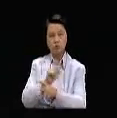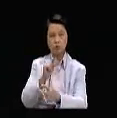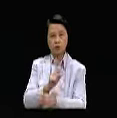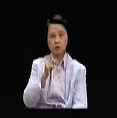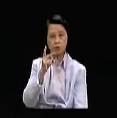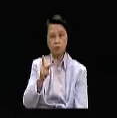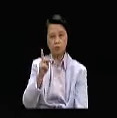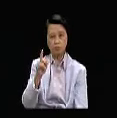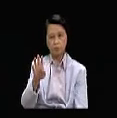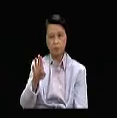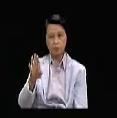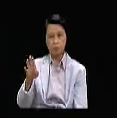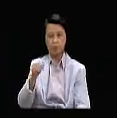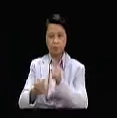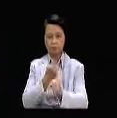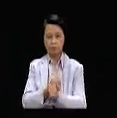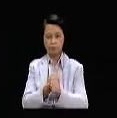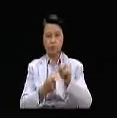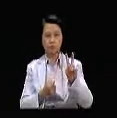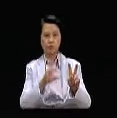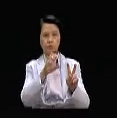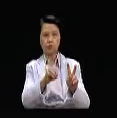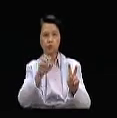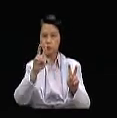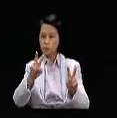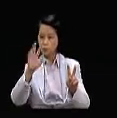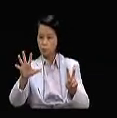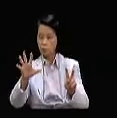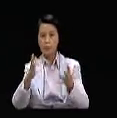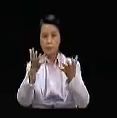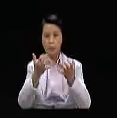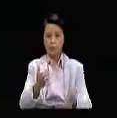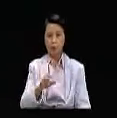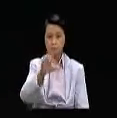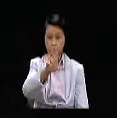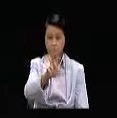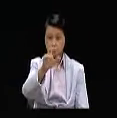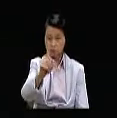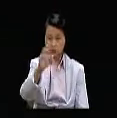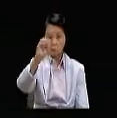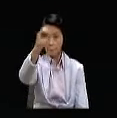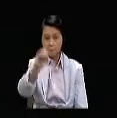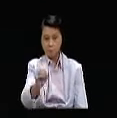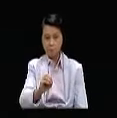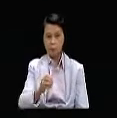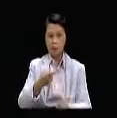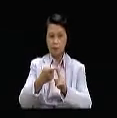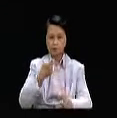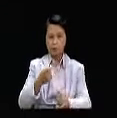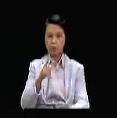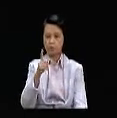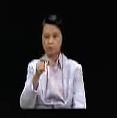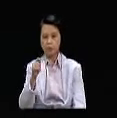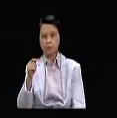ini By the way of Two to five viterna station pesen pencernaan ini daripada Sumut